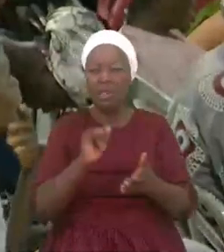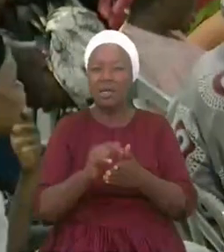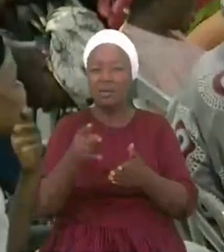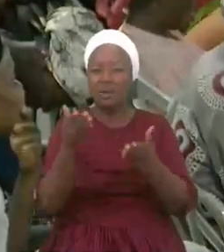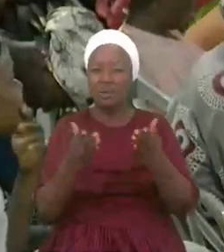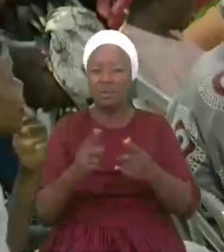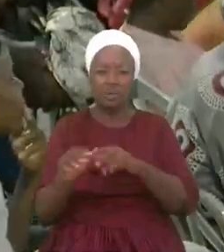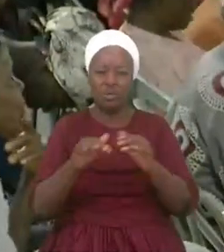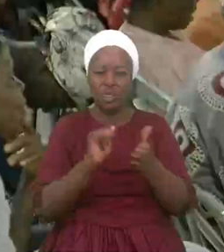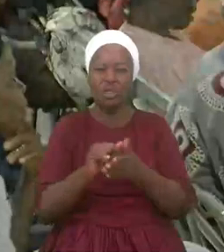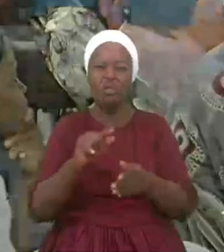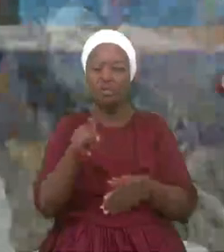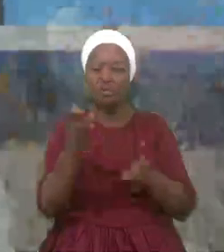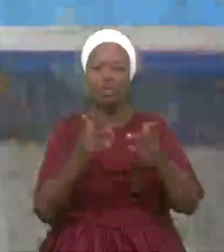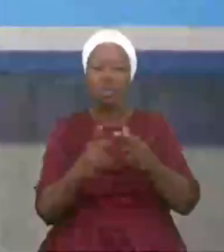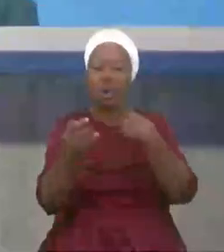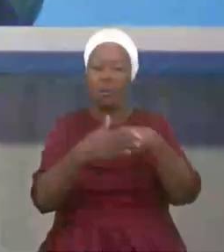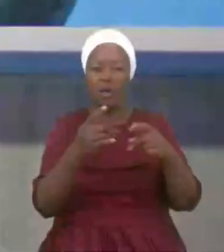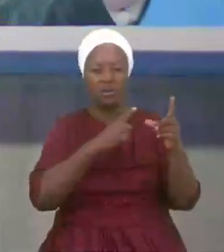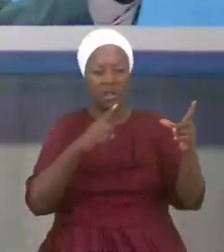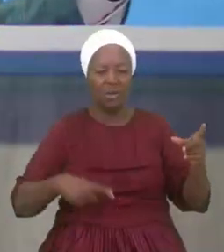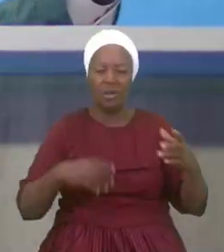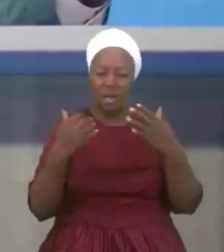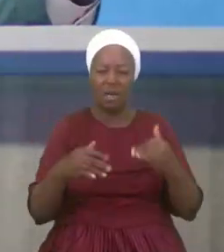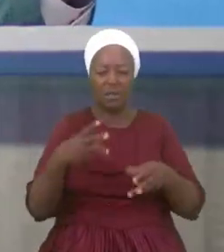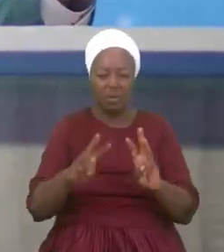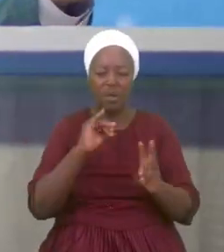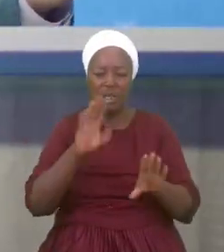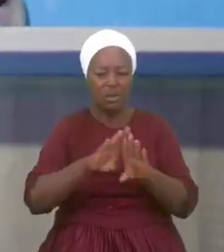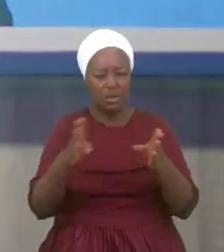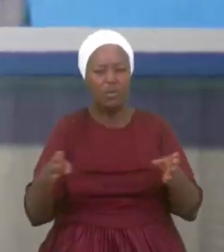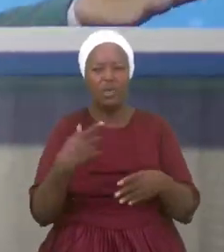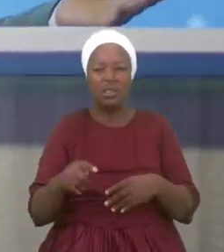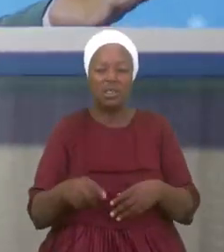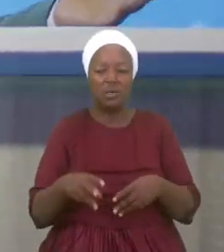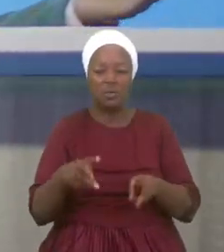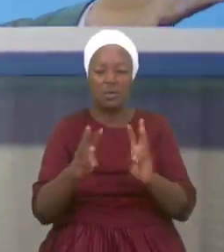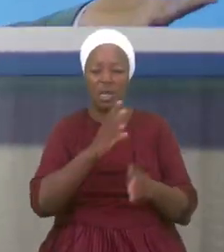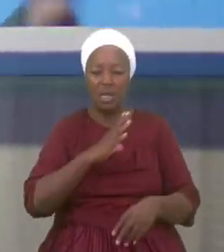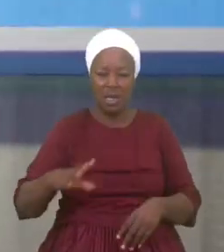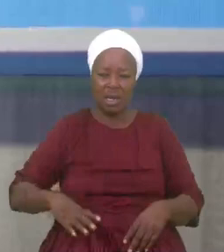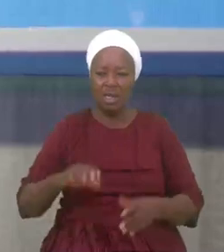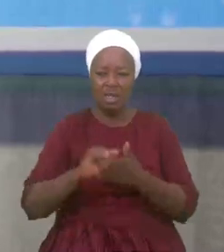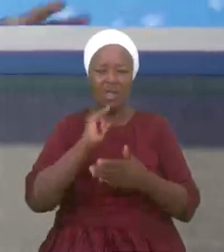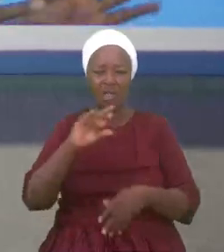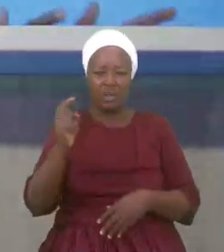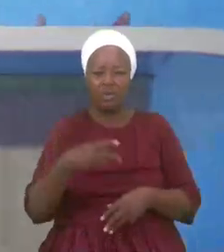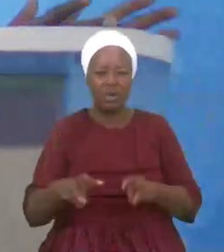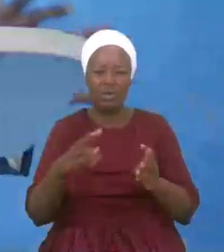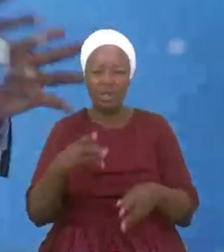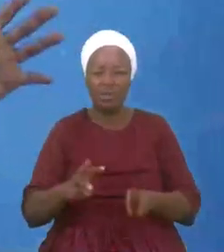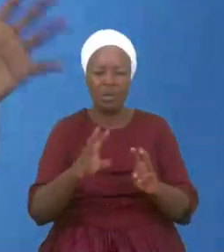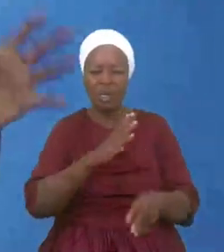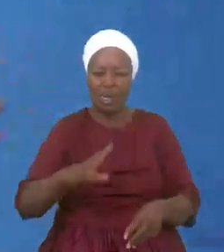donne-moi un bon amen comme tu fais comme tu baisses ta tête et que tu fermes les yeux tu vas vouloir